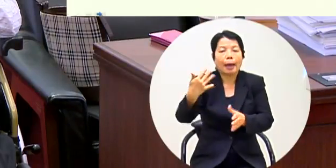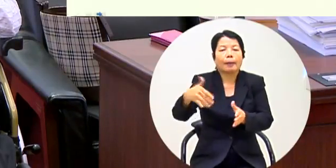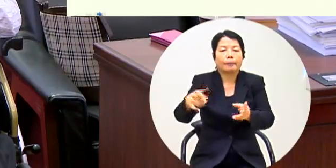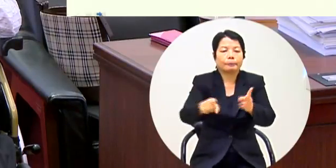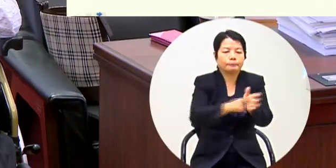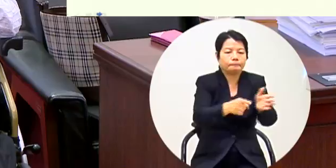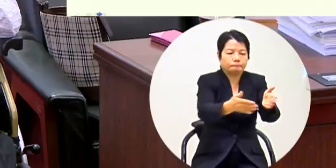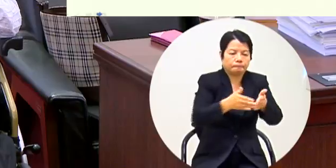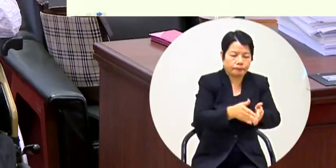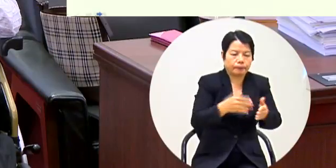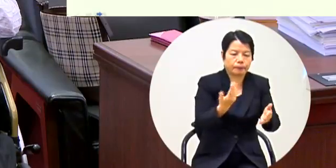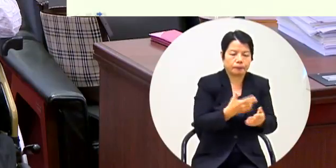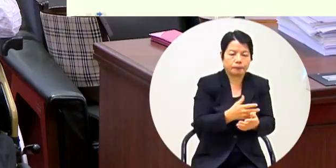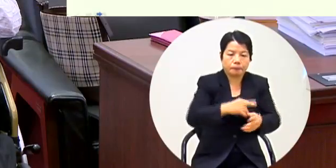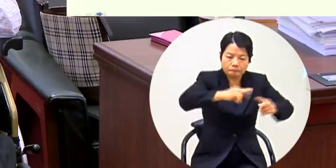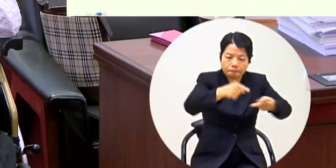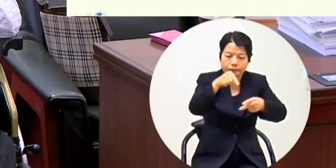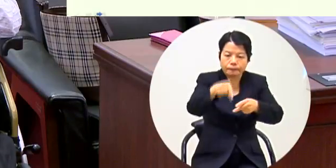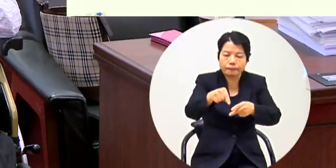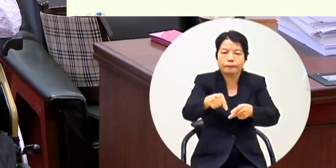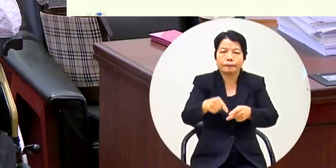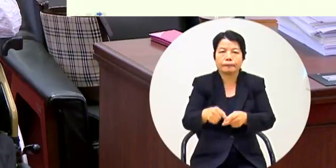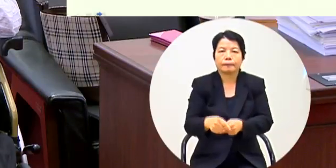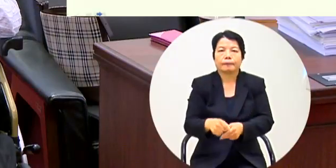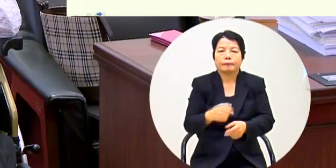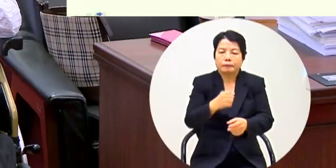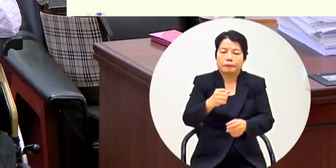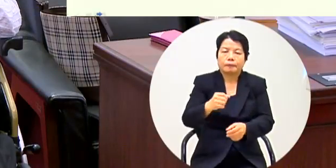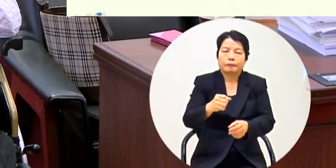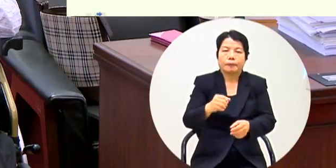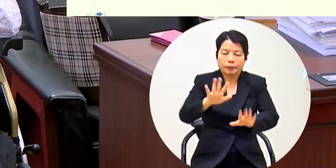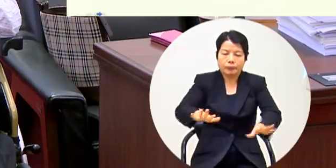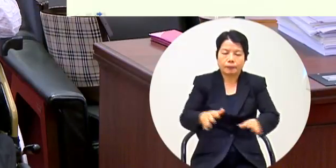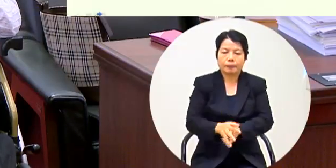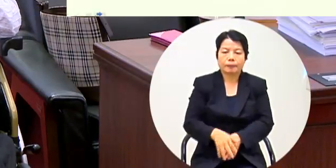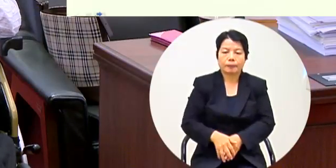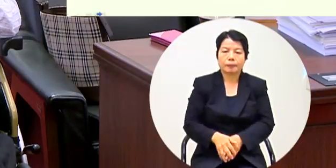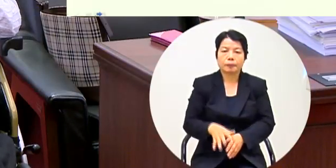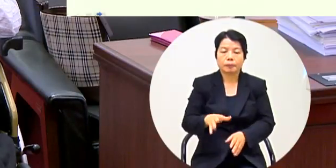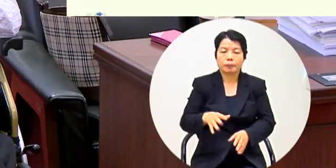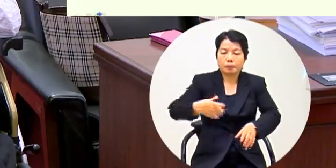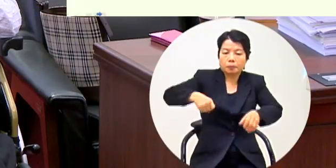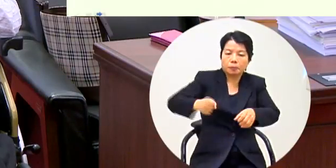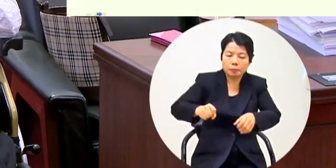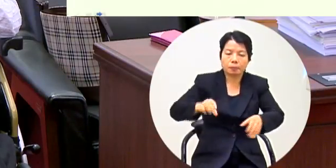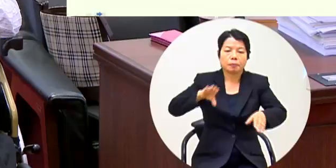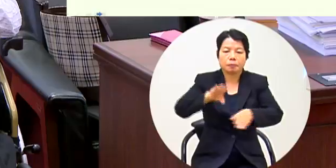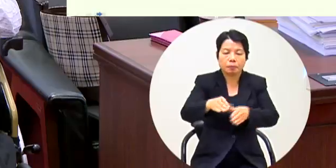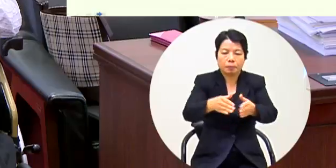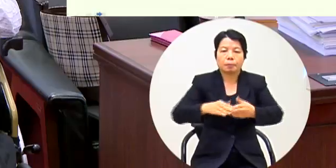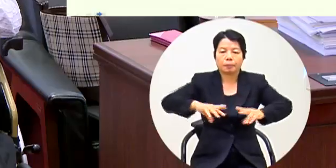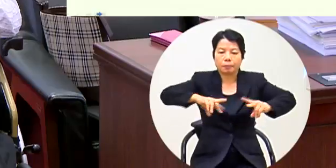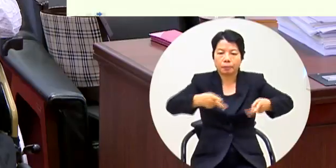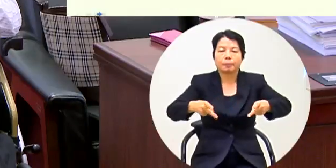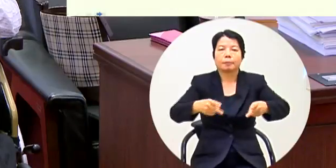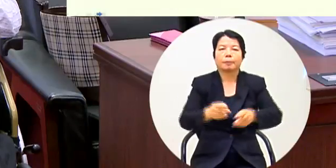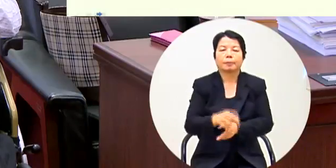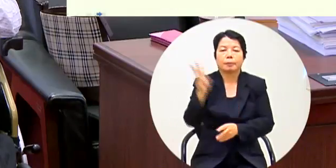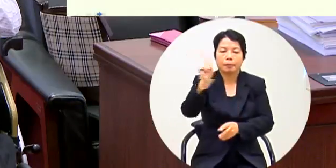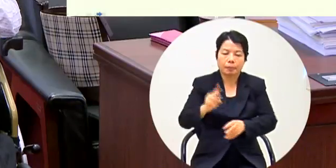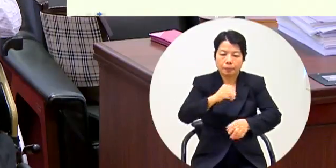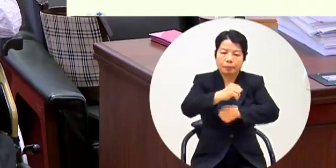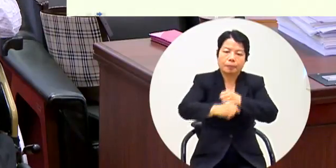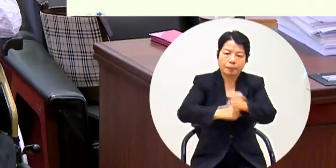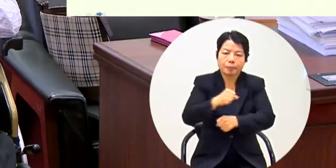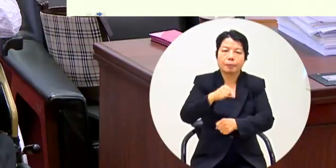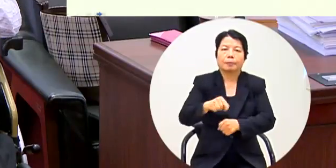的移动污染源的改善呢，就是要全面推动电动机车、电动汽车。那我们高雄市现在公车啊，